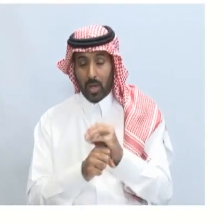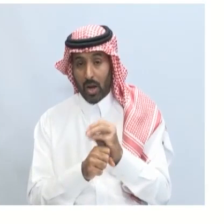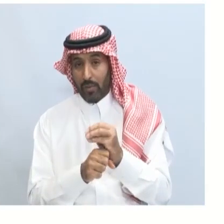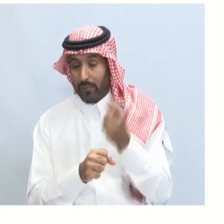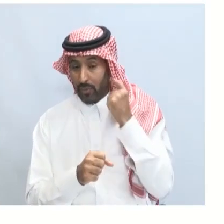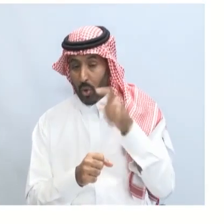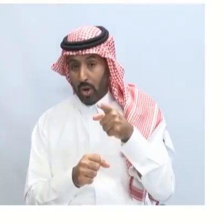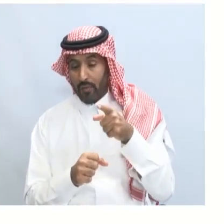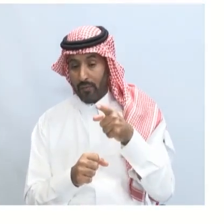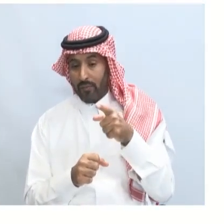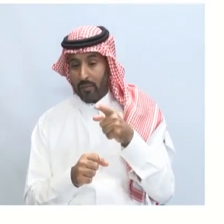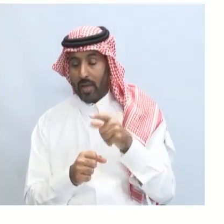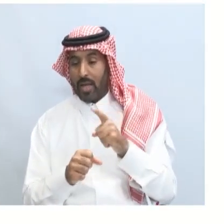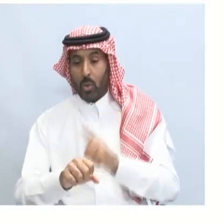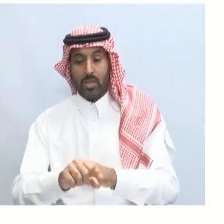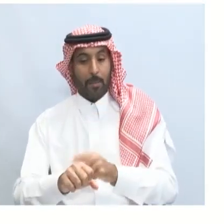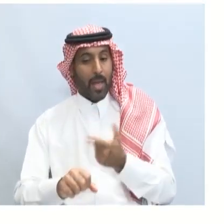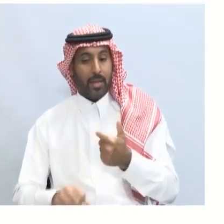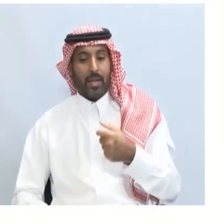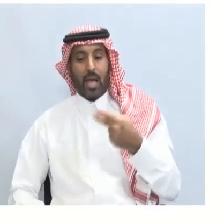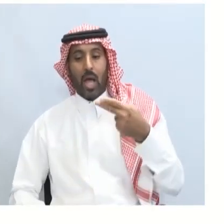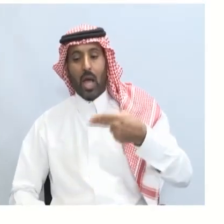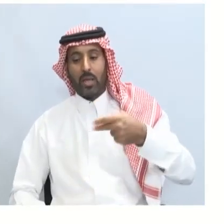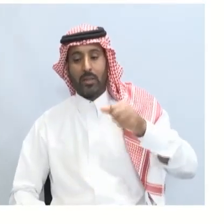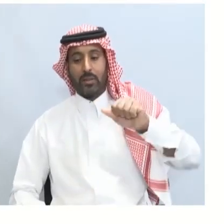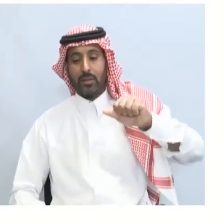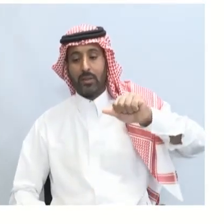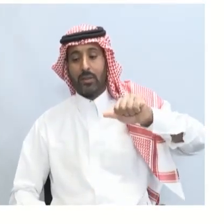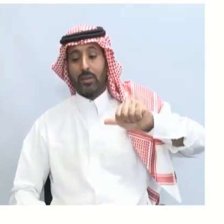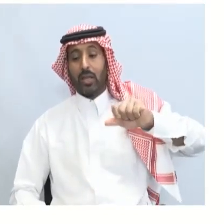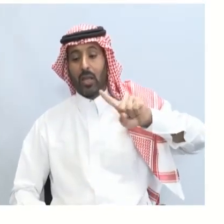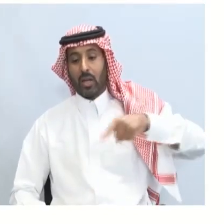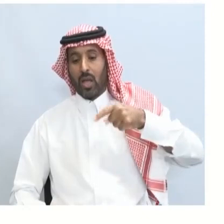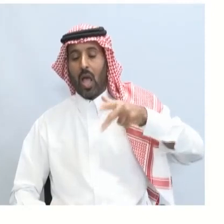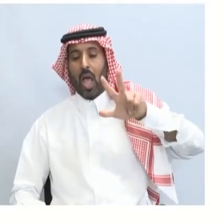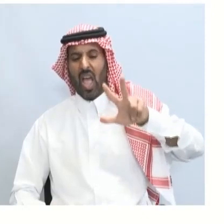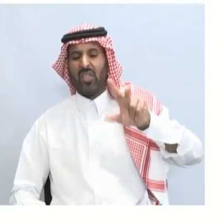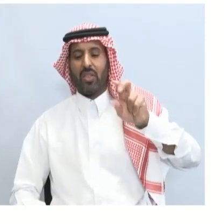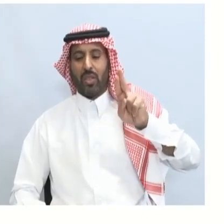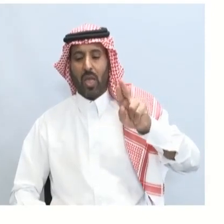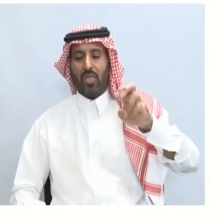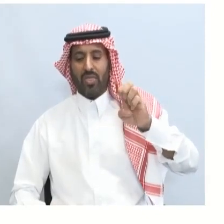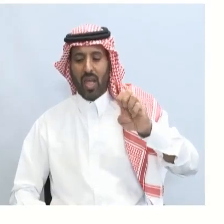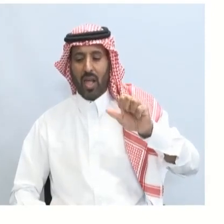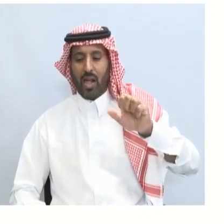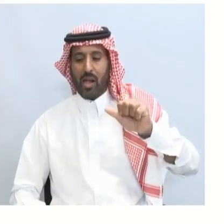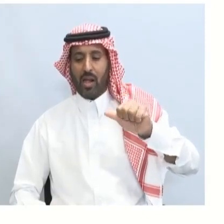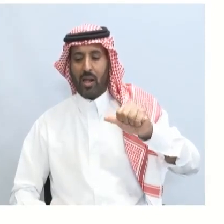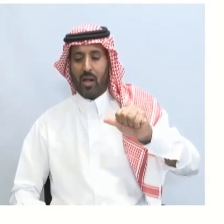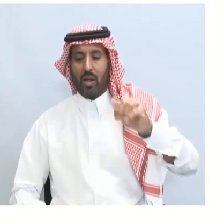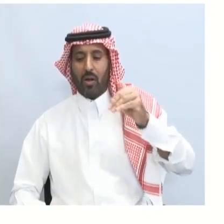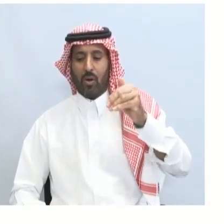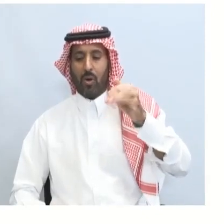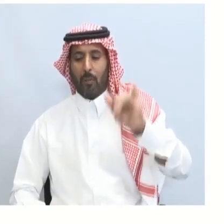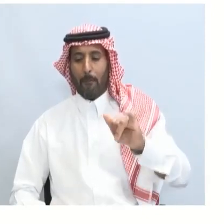او تعرف هذه الحقبه افتراضيا باسم التضخم التي